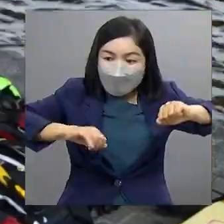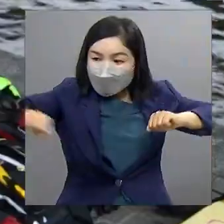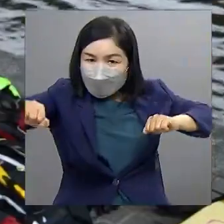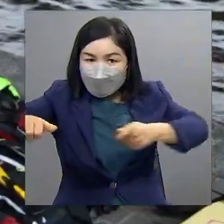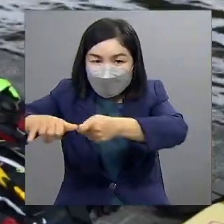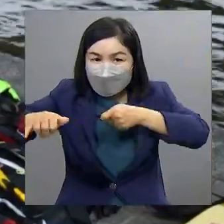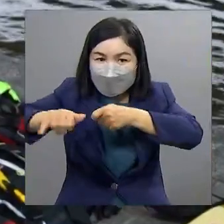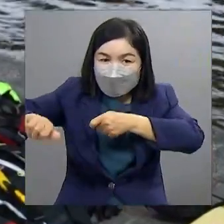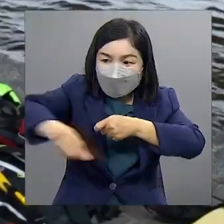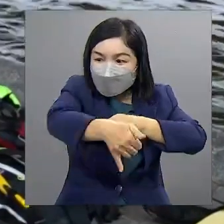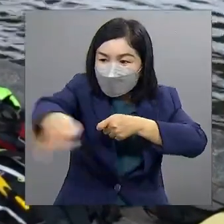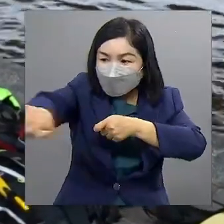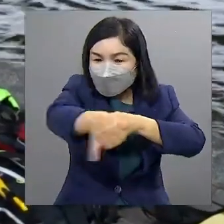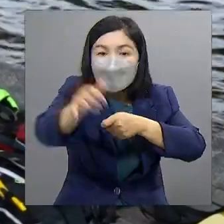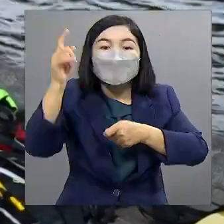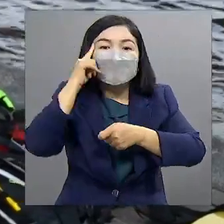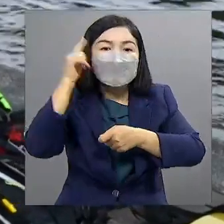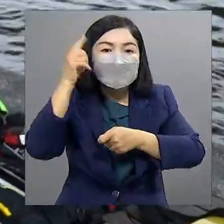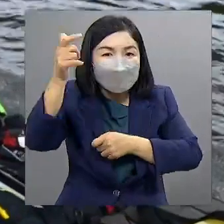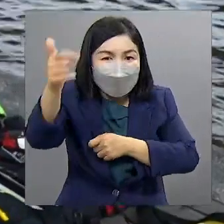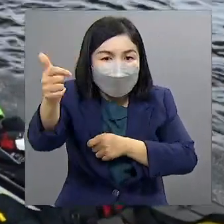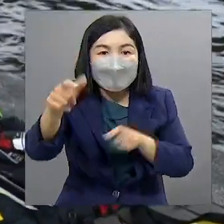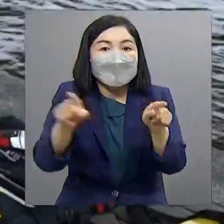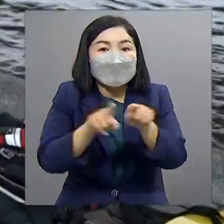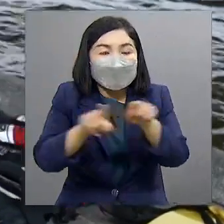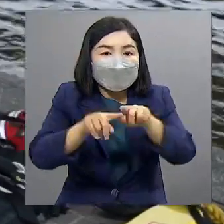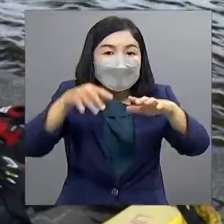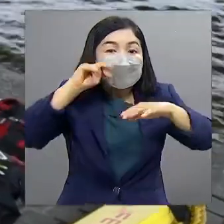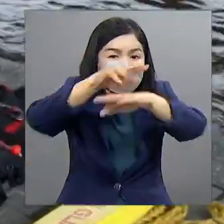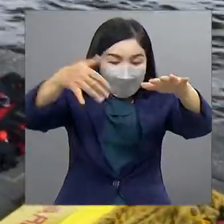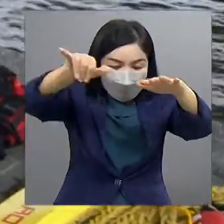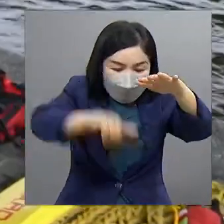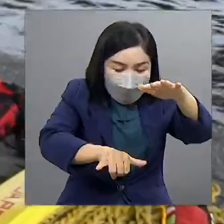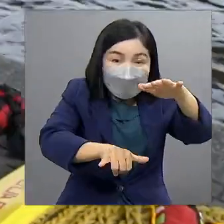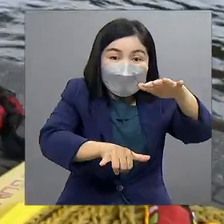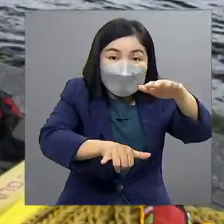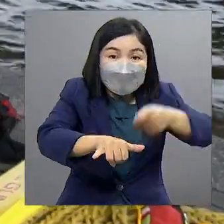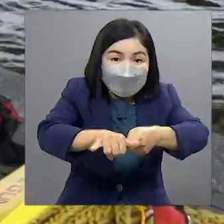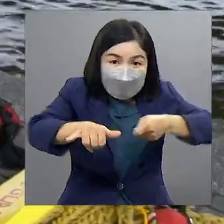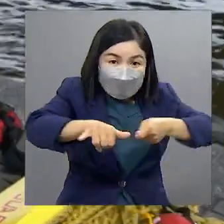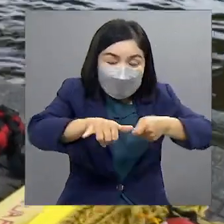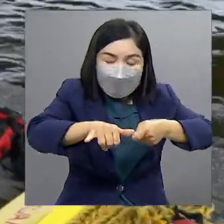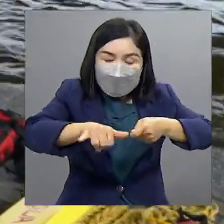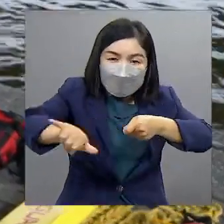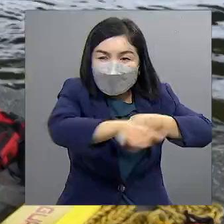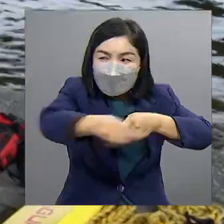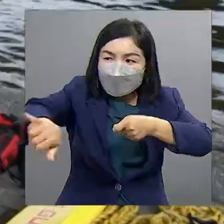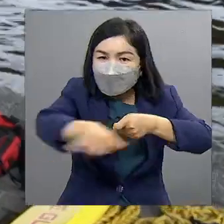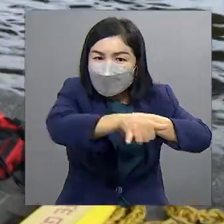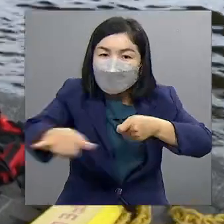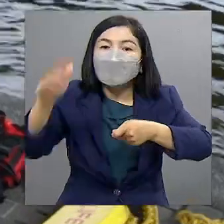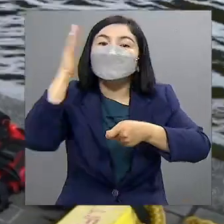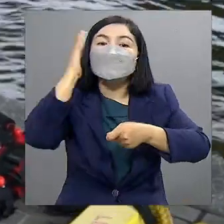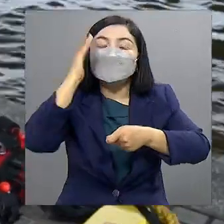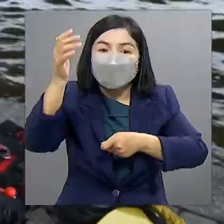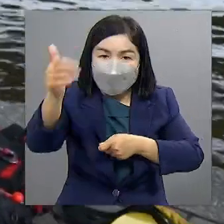ากลับสมมติเขามุดไปใต้โป๊ะใต้อะไรเขาจะได้กลับมาถูก มาตามเส้นทางนี้ เชือกเขาก็จะได้ไม่ติดอยู่ใต้โป๊ะใต้อะไรเนี่ย มันมีความยาวประ